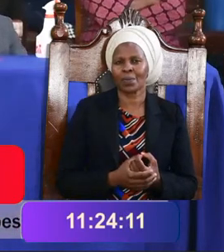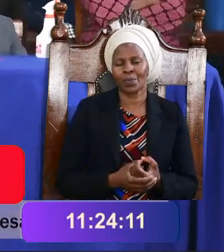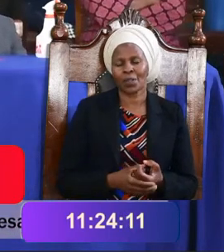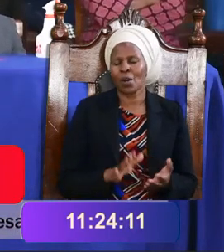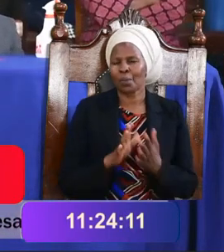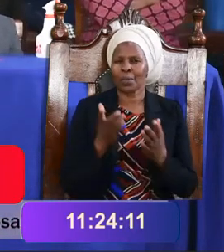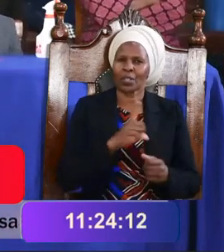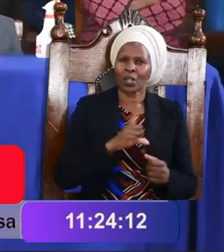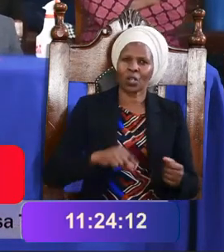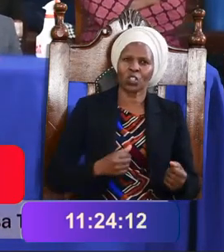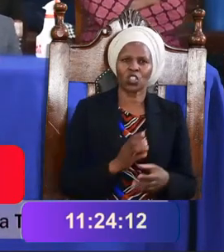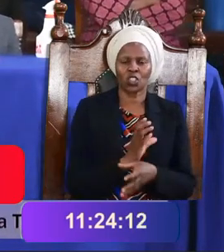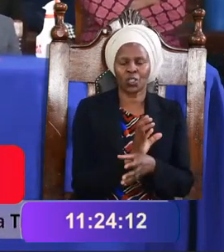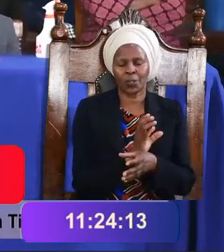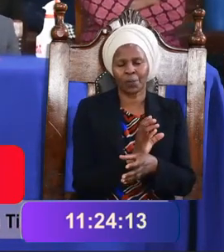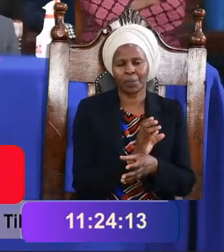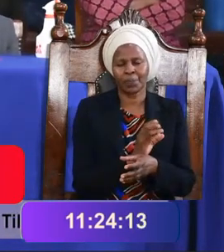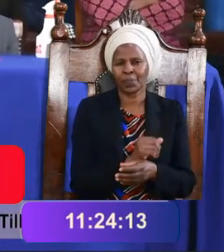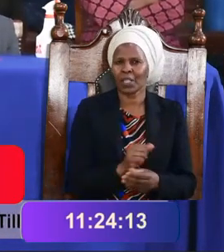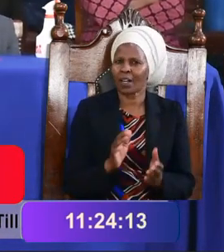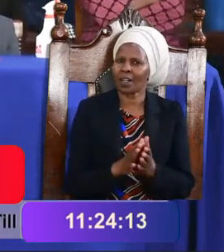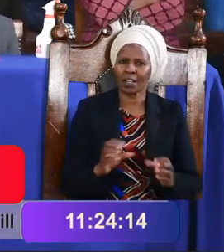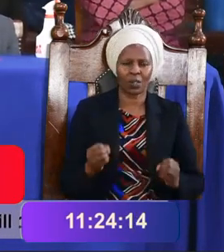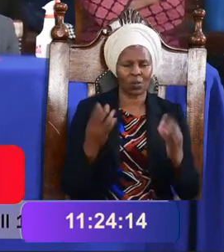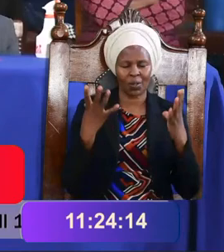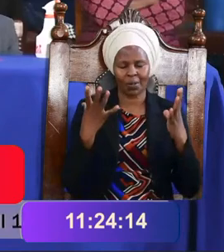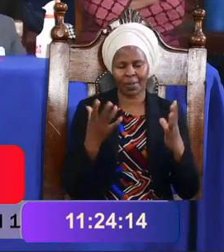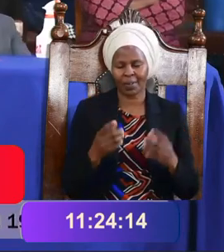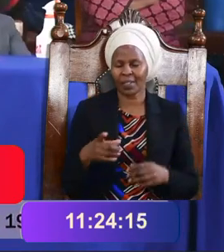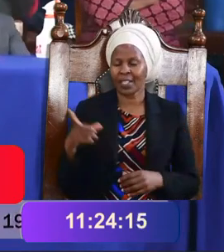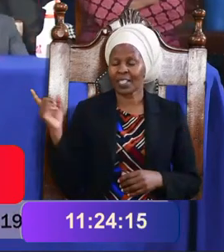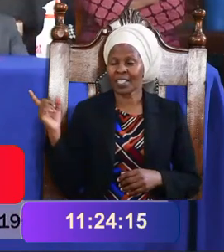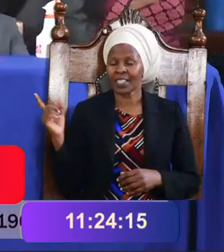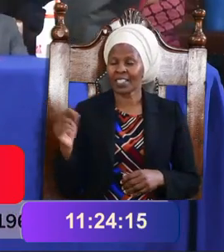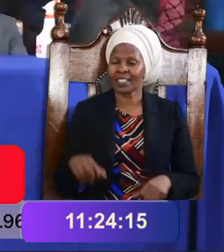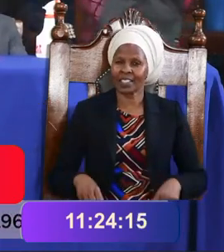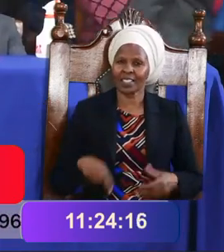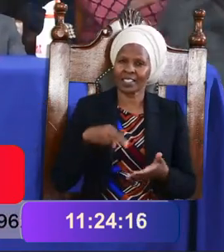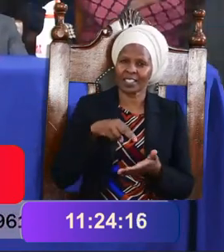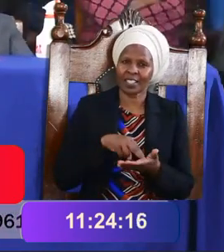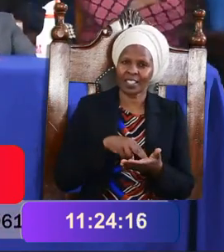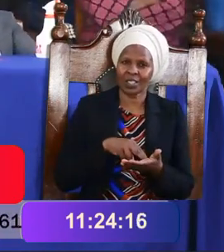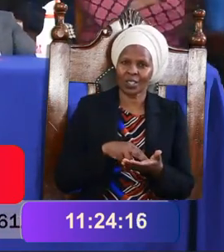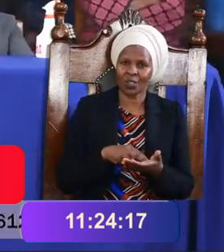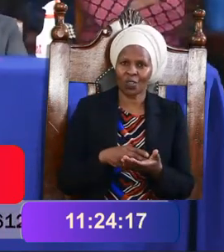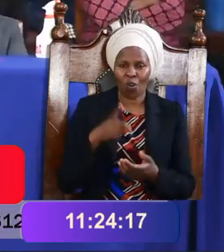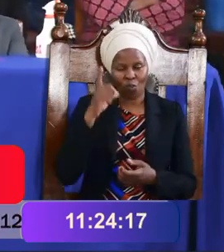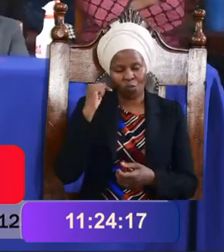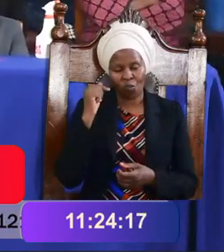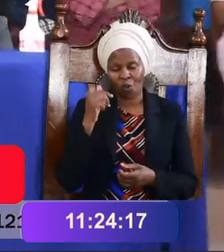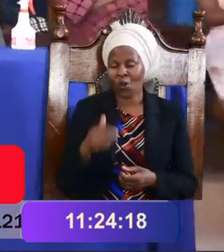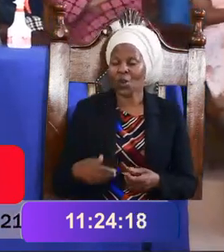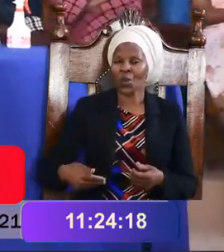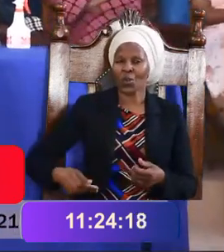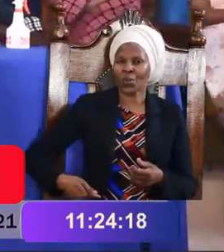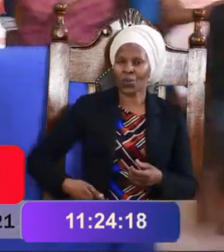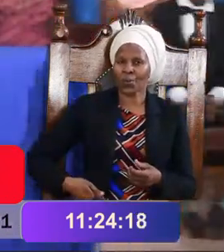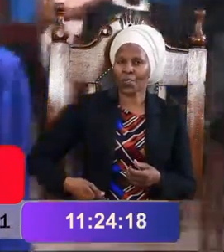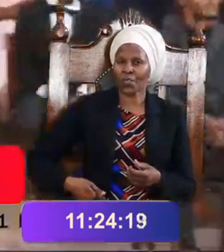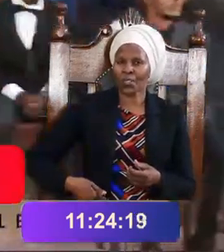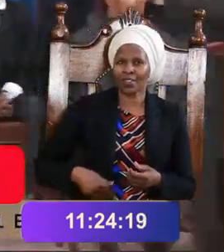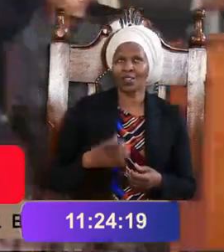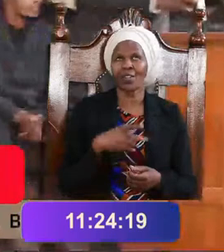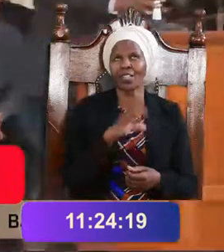Bwana asifiwe kanisa. Hallelujah. Mimi ndiye nimesimama kama mwakilishi wa wanarika, na kwa neema ya